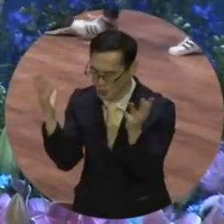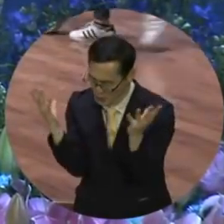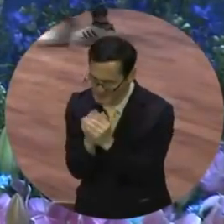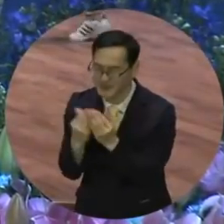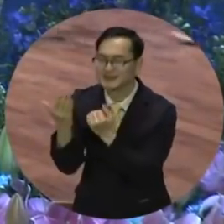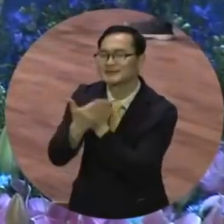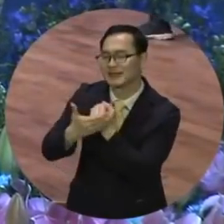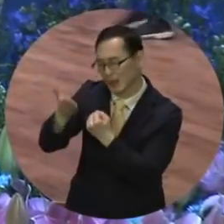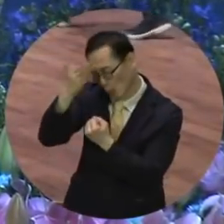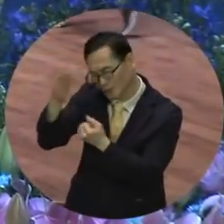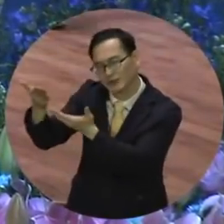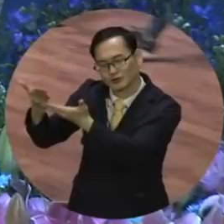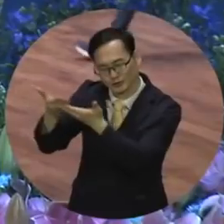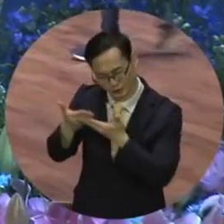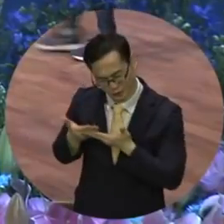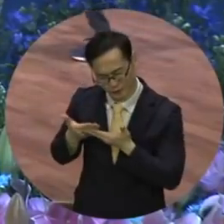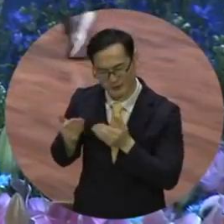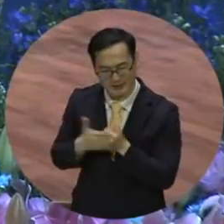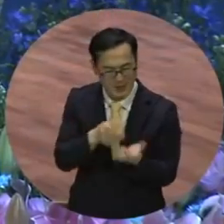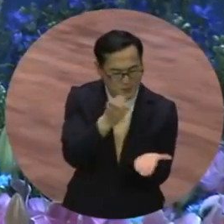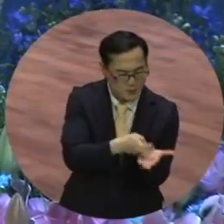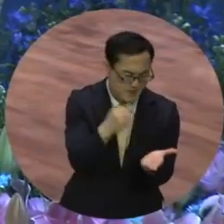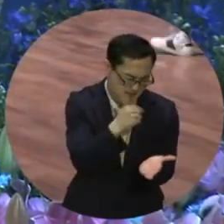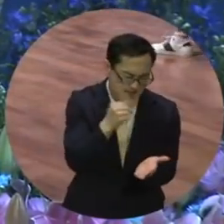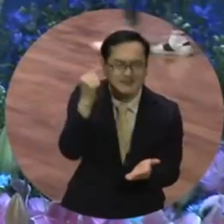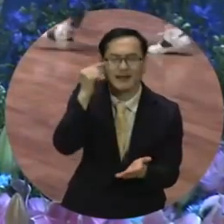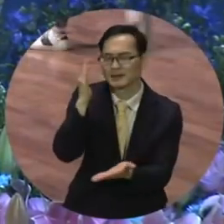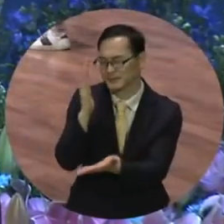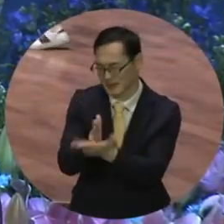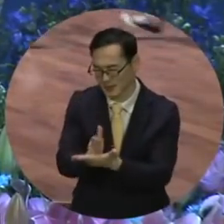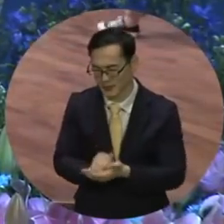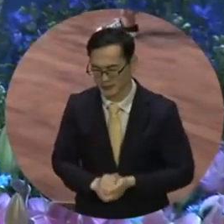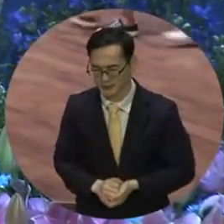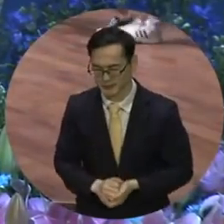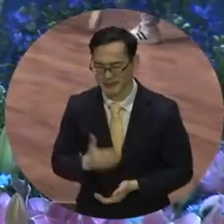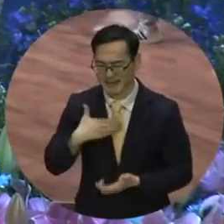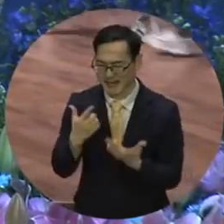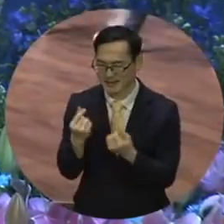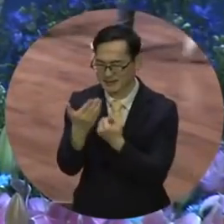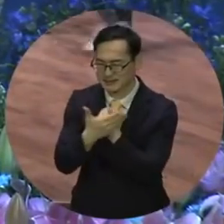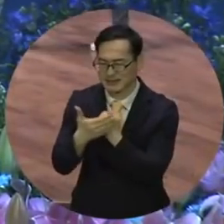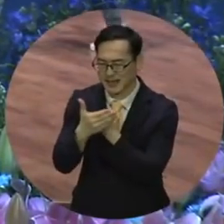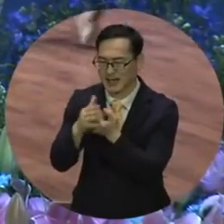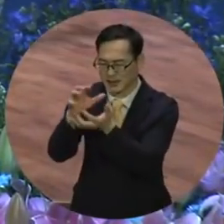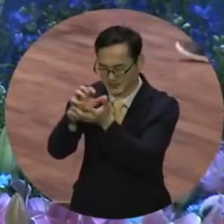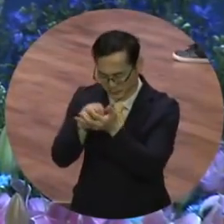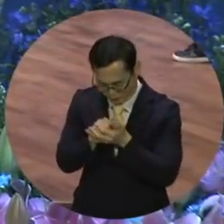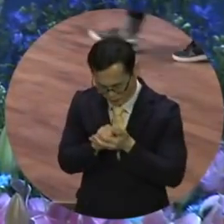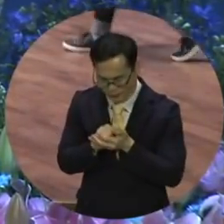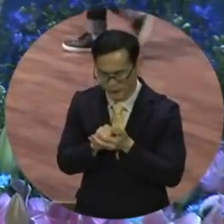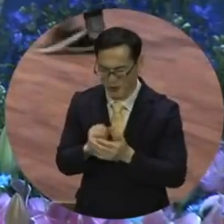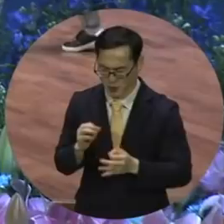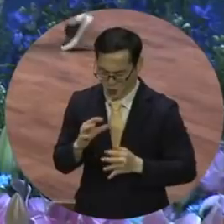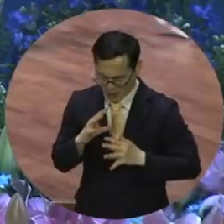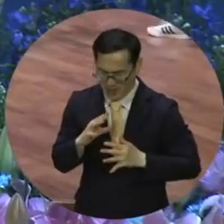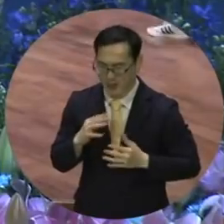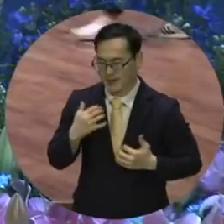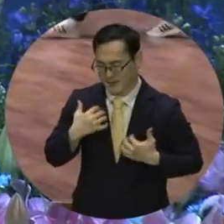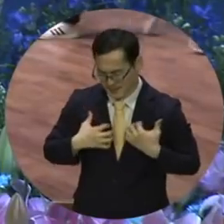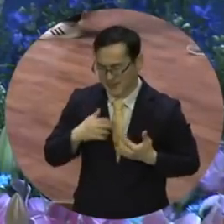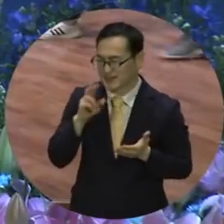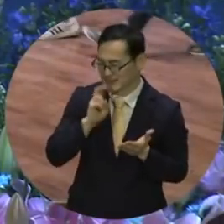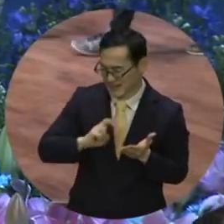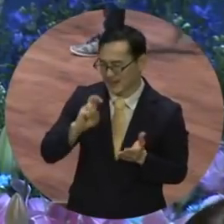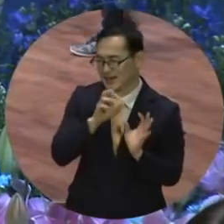줄 믿고 율법 생활을 하지 않게 하여 주옵시고 나 같은 죄에 살리신 주원에 놀라와 찬양하면서 행복한 신앙생활을 하게